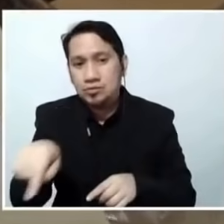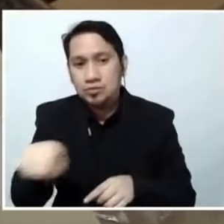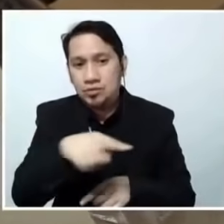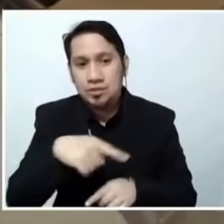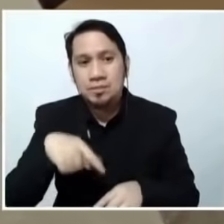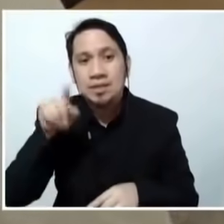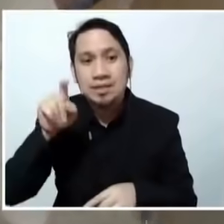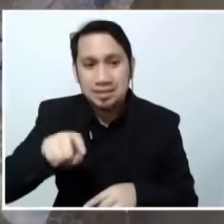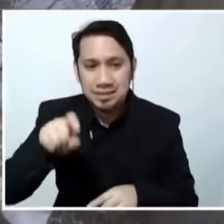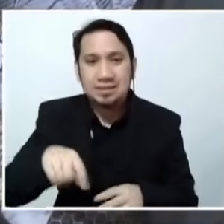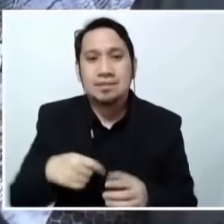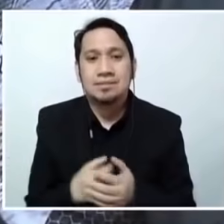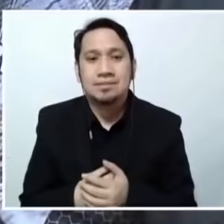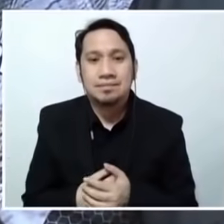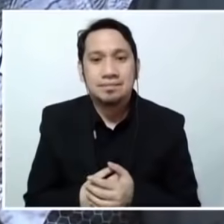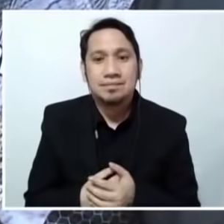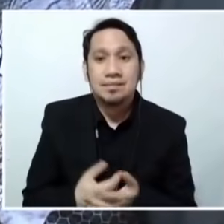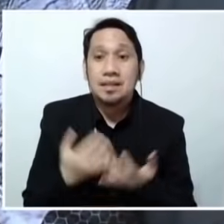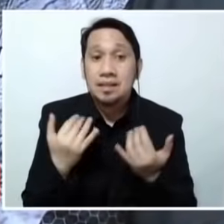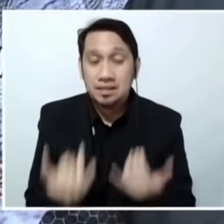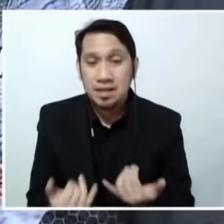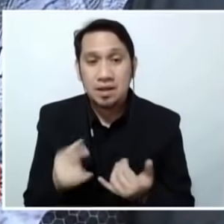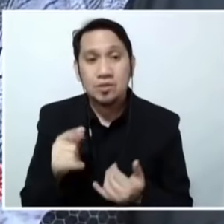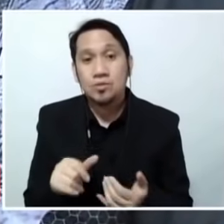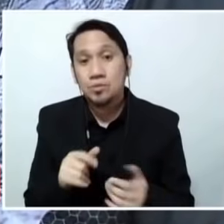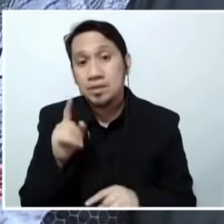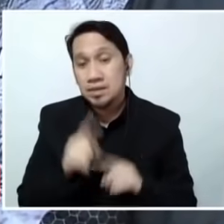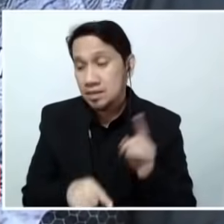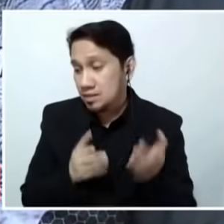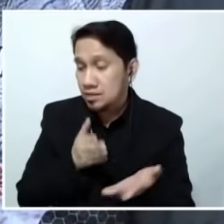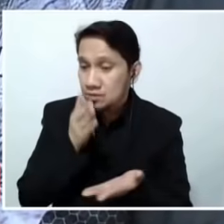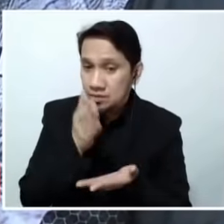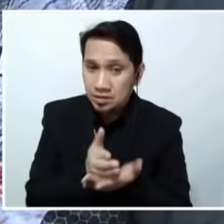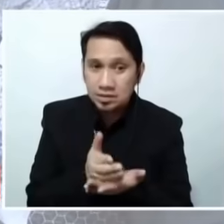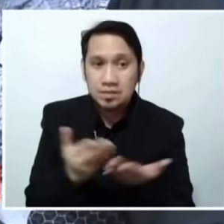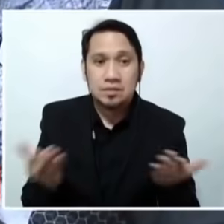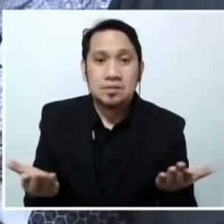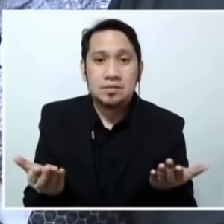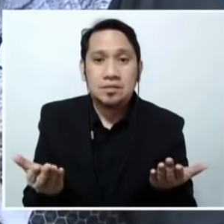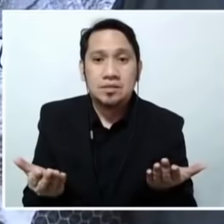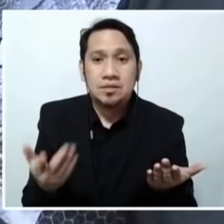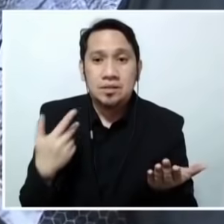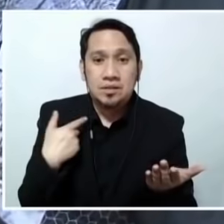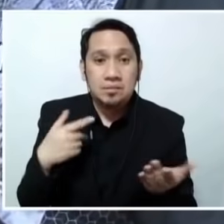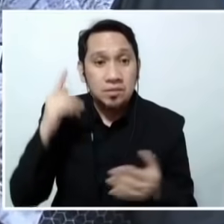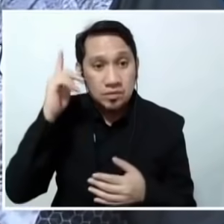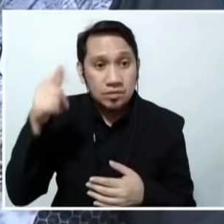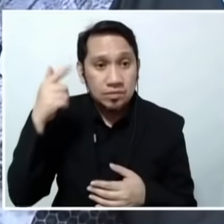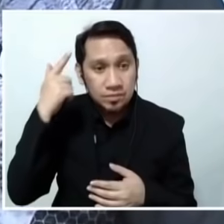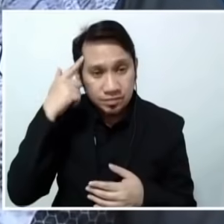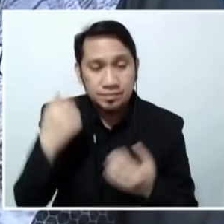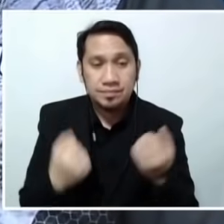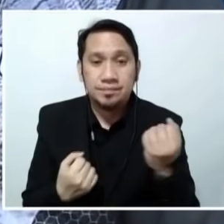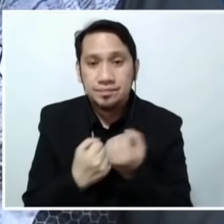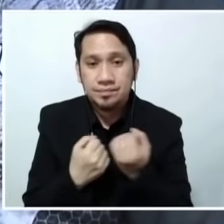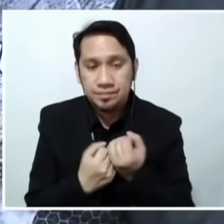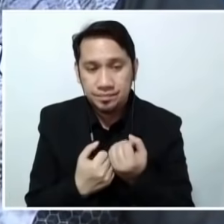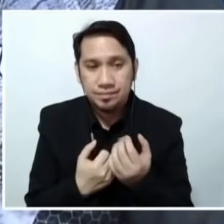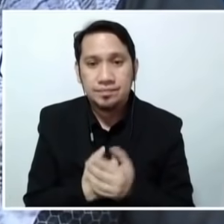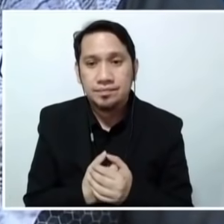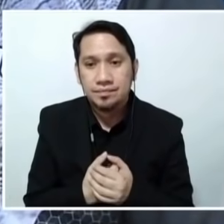pagkakataon para yung mga hindi natin napupuntan, yung mga hindi napupuntan ng ating gobyerno na suportan para